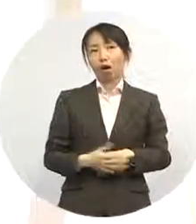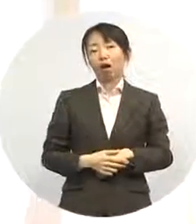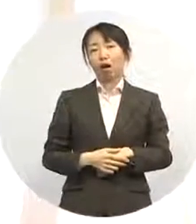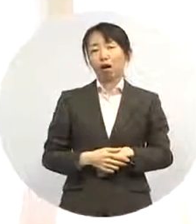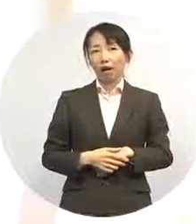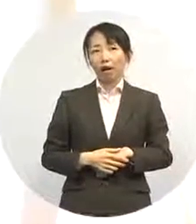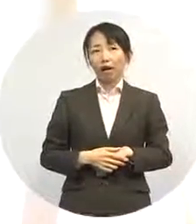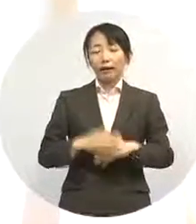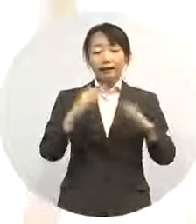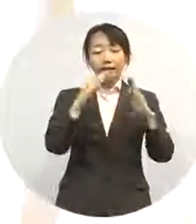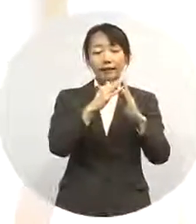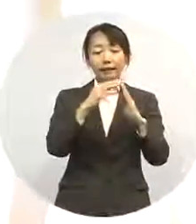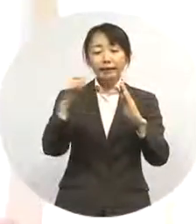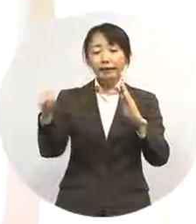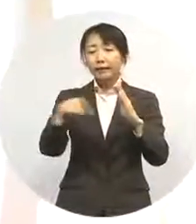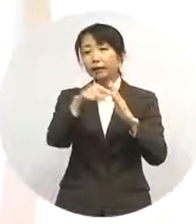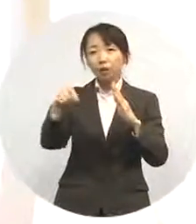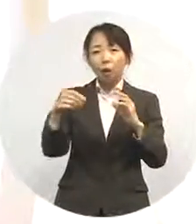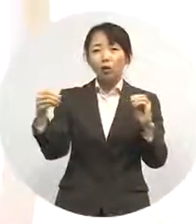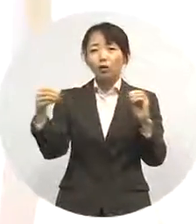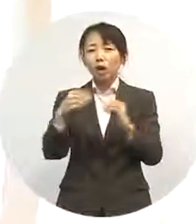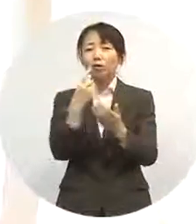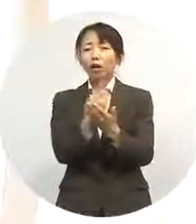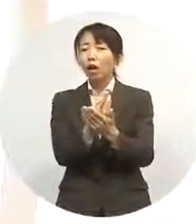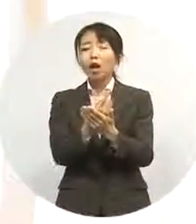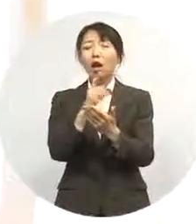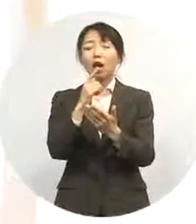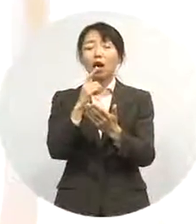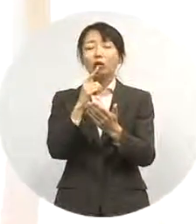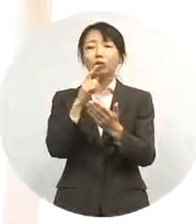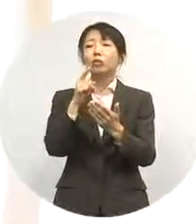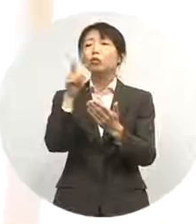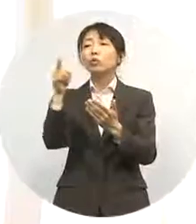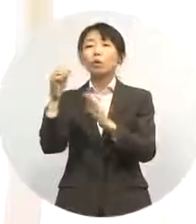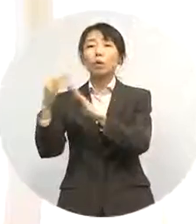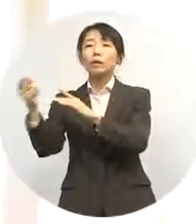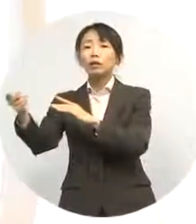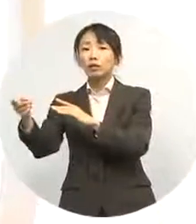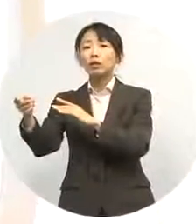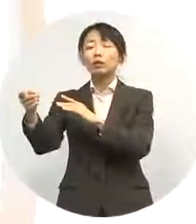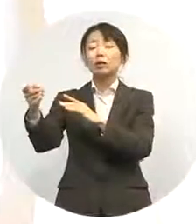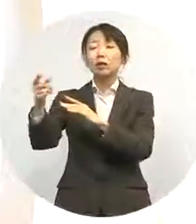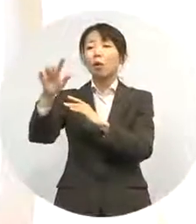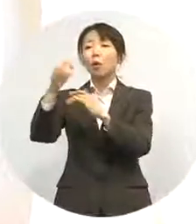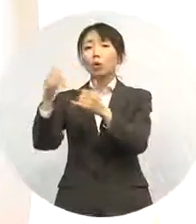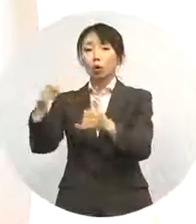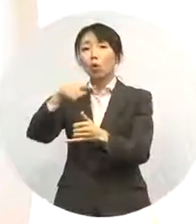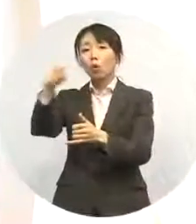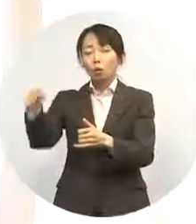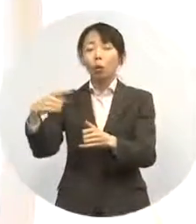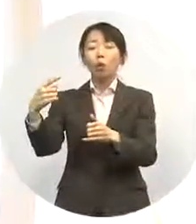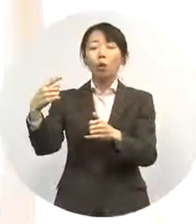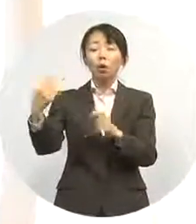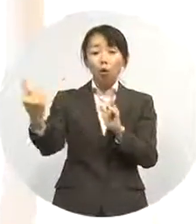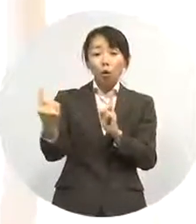も本当に周りとしから知らないんですけど、ちょっと離れた町内の人と